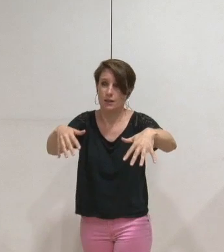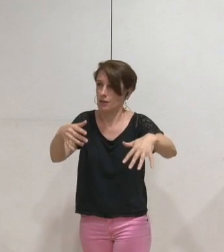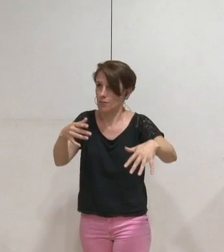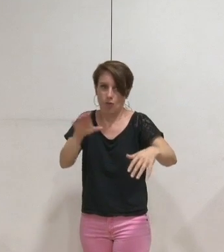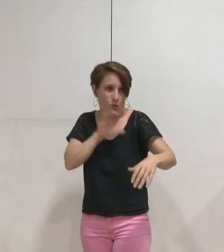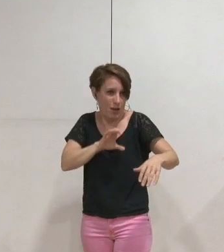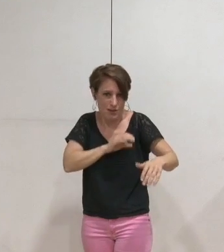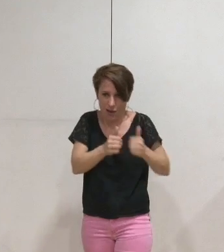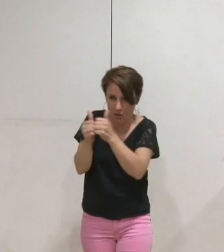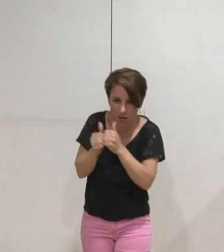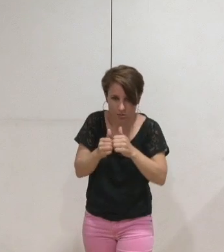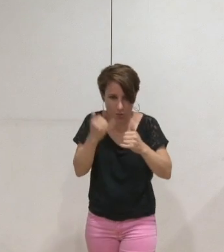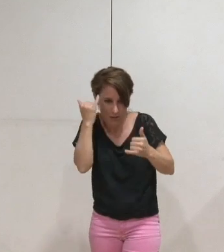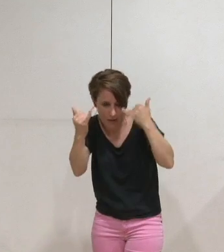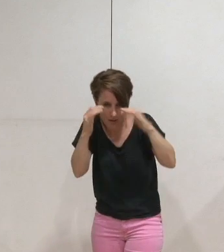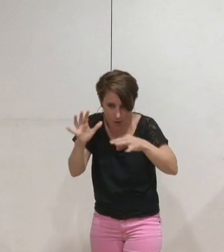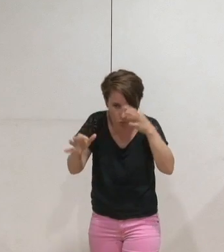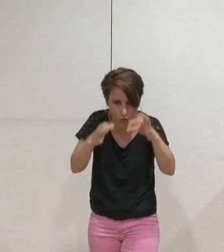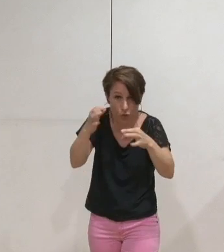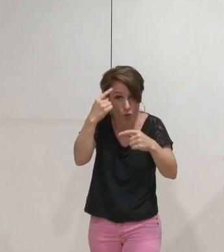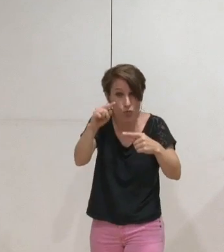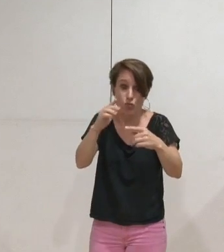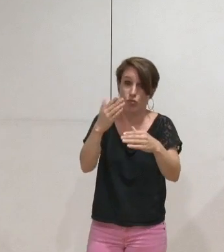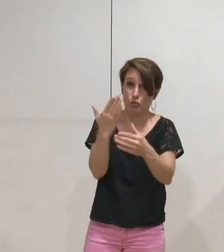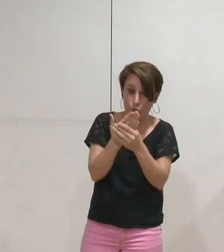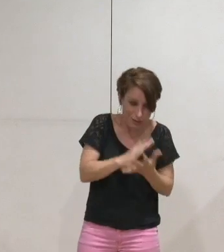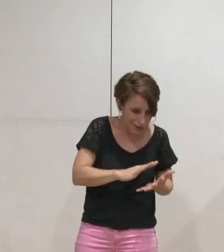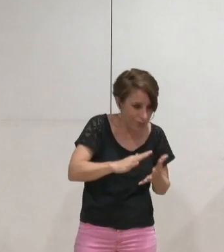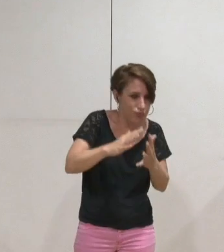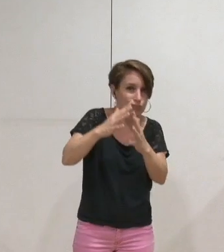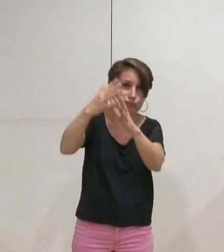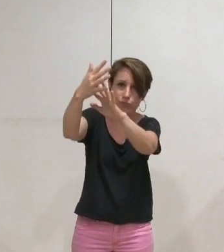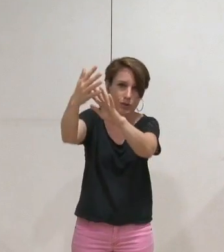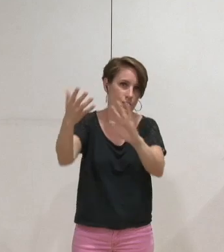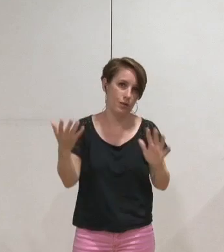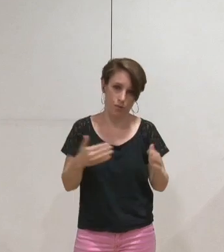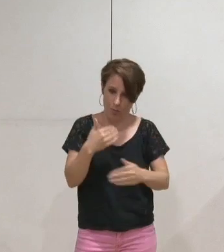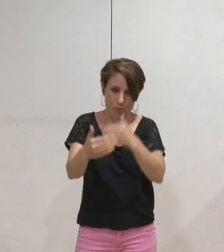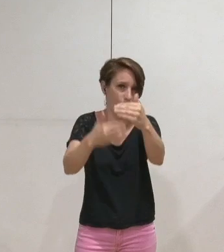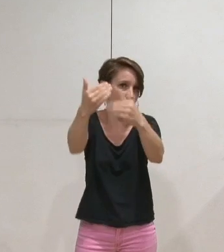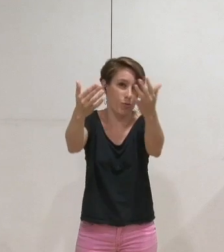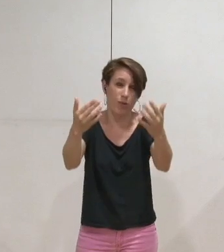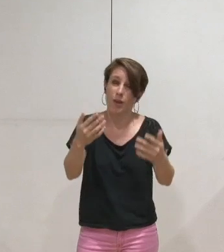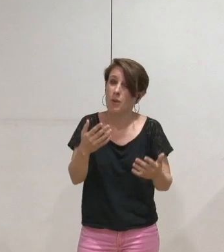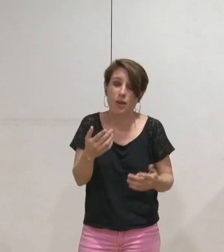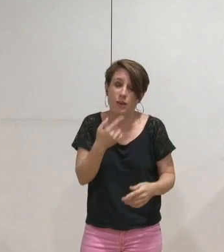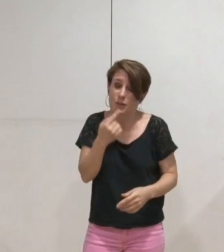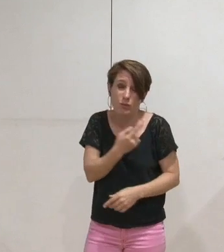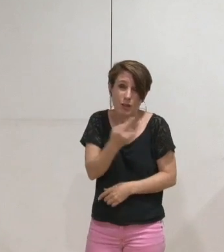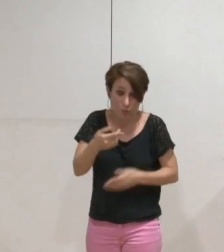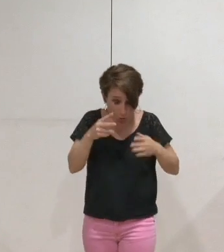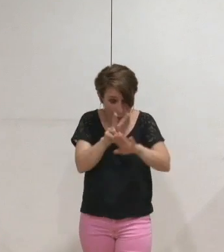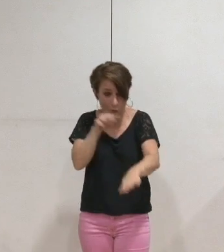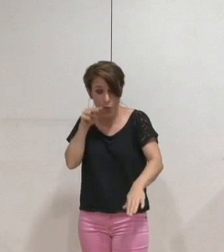qui sont à notre disposition pour faire avancer ce dossier qui dépasse largement le cadre administratif qui